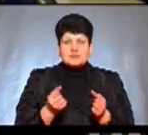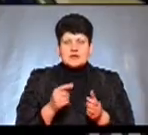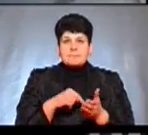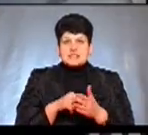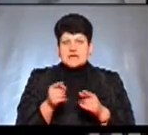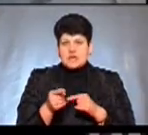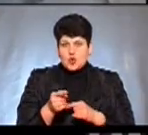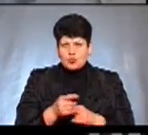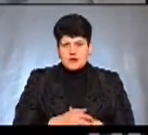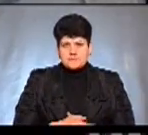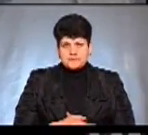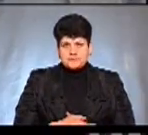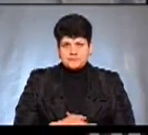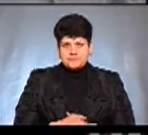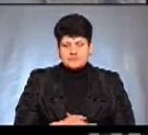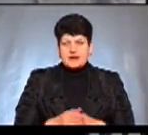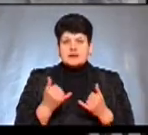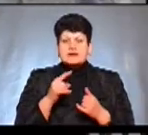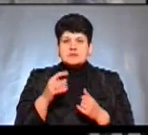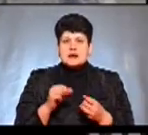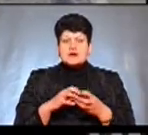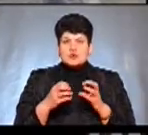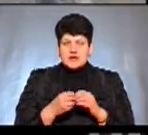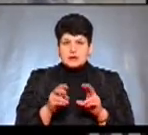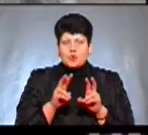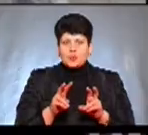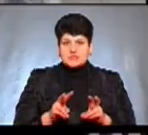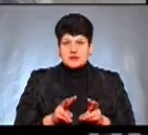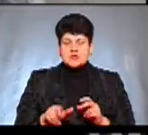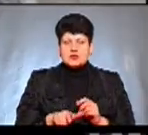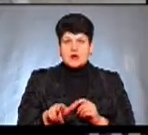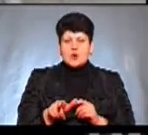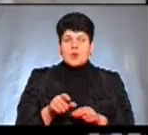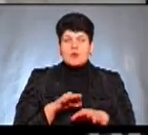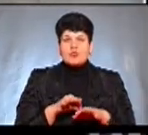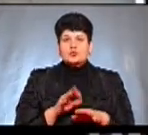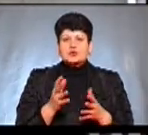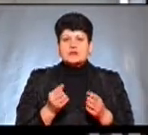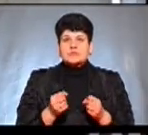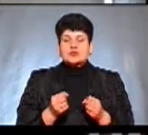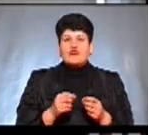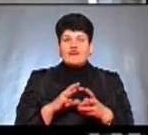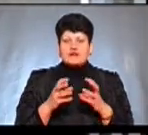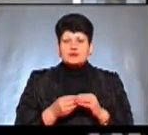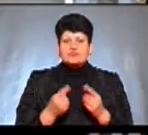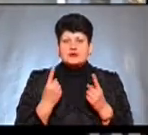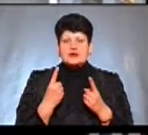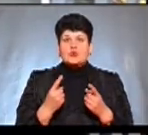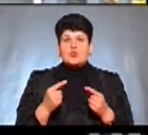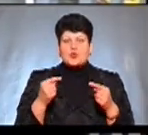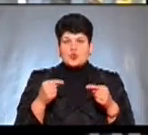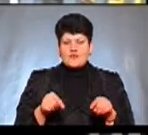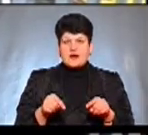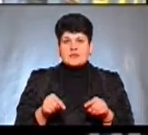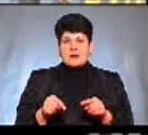Тернополя. За результатом останнього обстеження шляхопроводу отримано висновок щодо суттєвого руйнування бетону в нижній